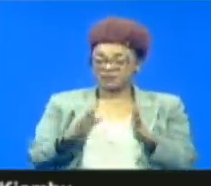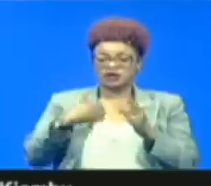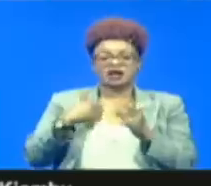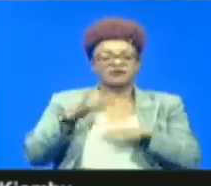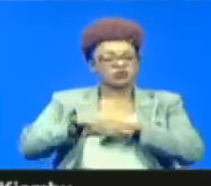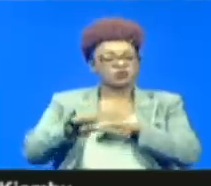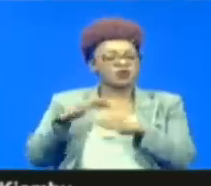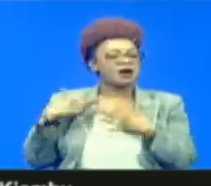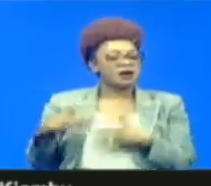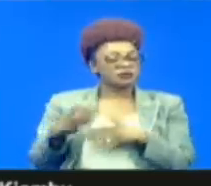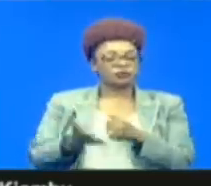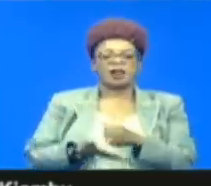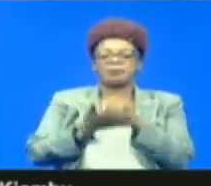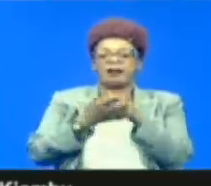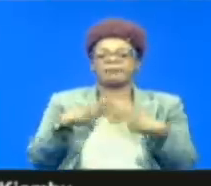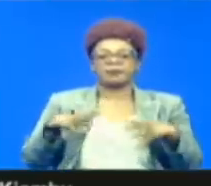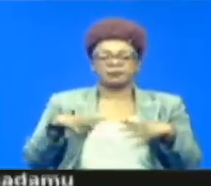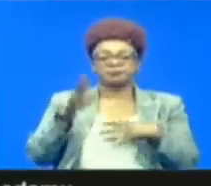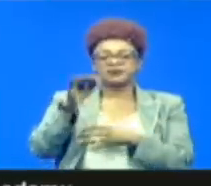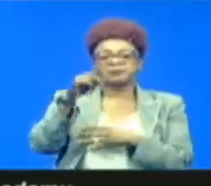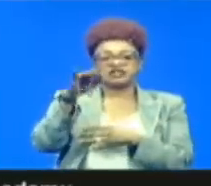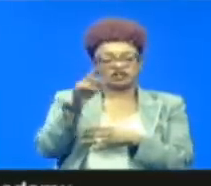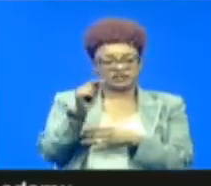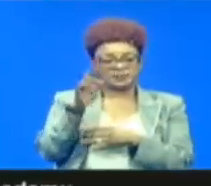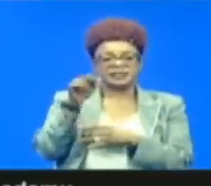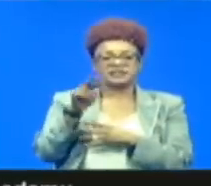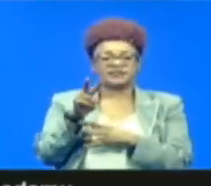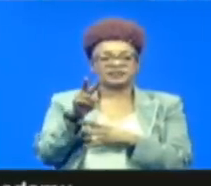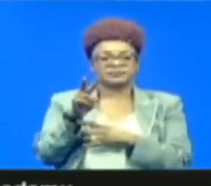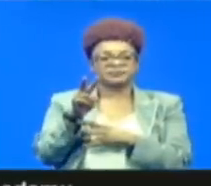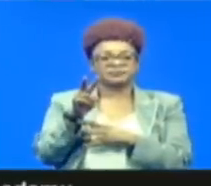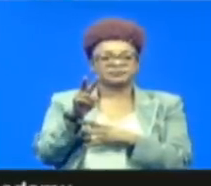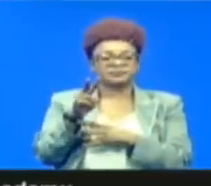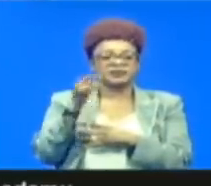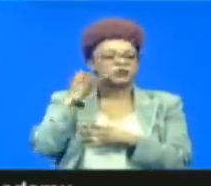ya kusaidia. Bridget Ngana, NTV, kaunti ya Nakuru.